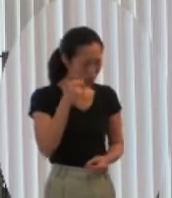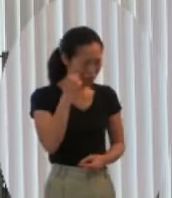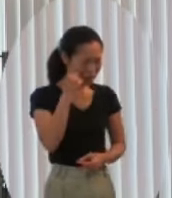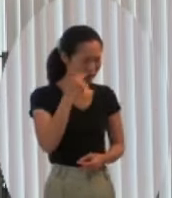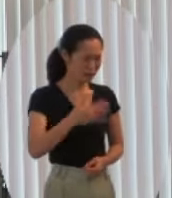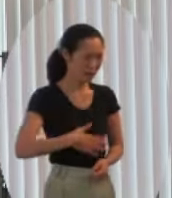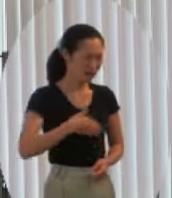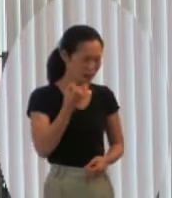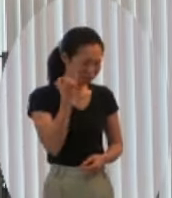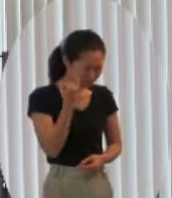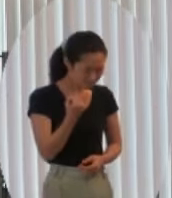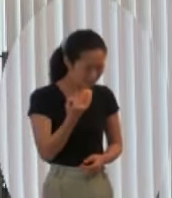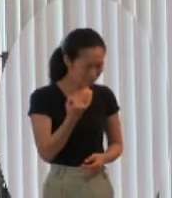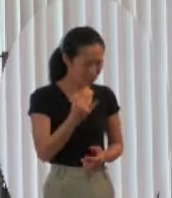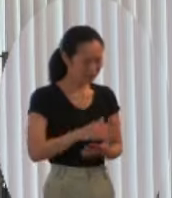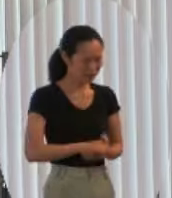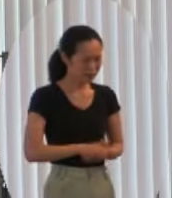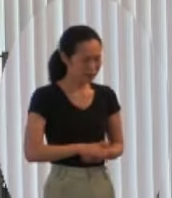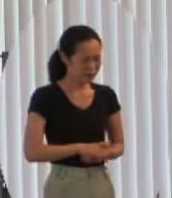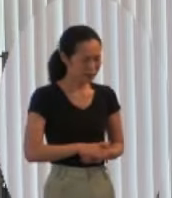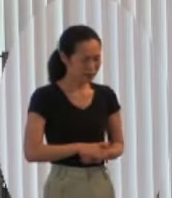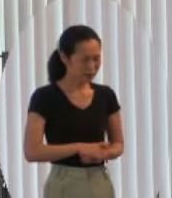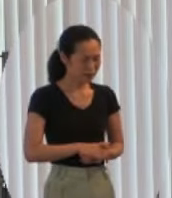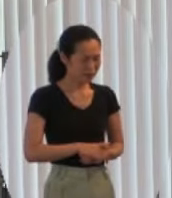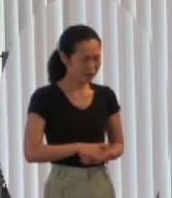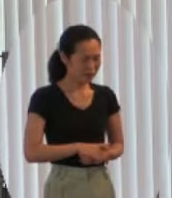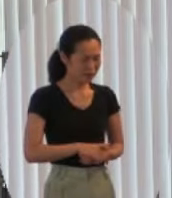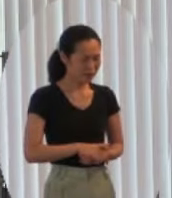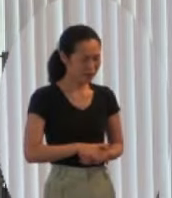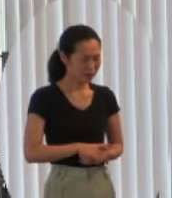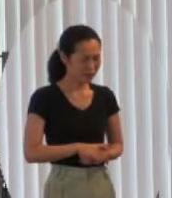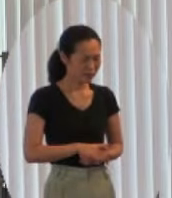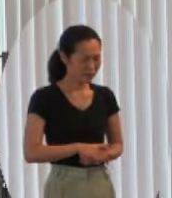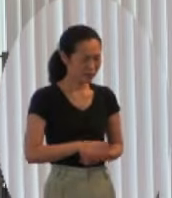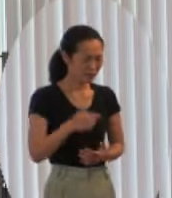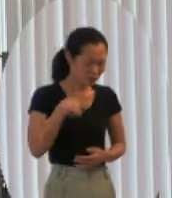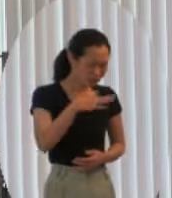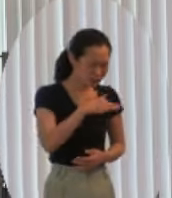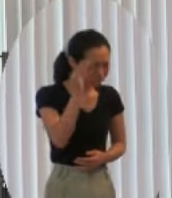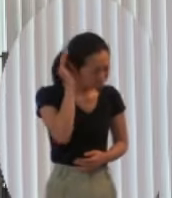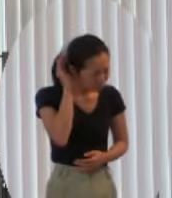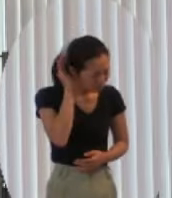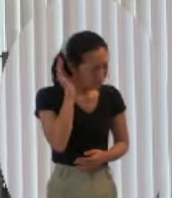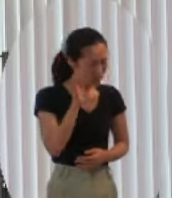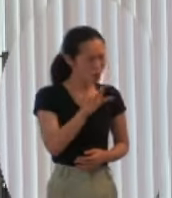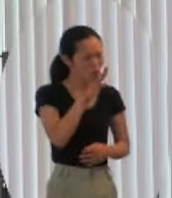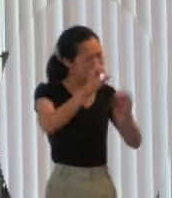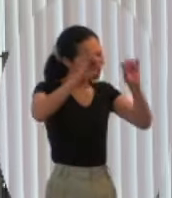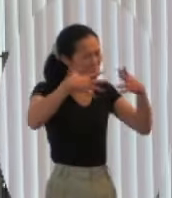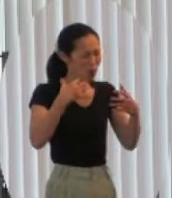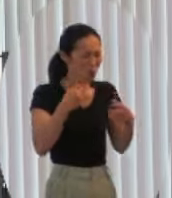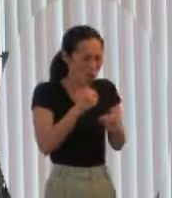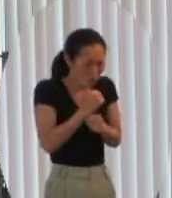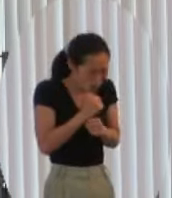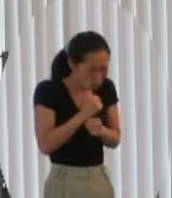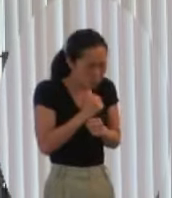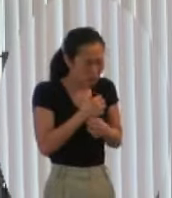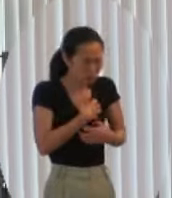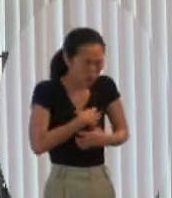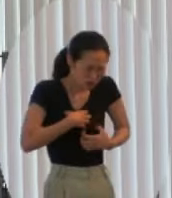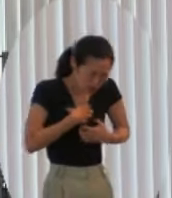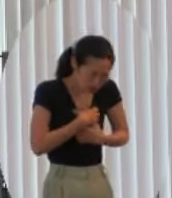話、それらのことを通して、また新たに私たちは原爆の恐ろしさ、苦しさ、悲